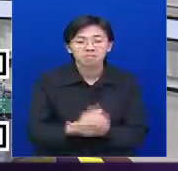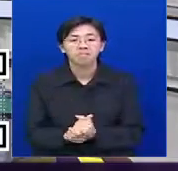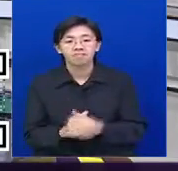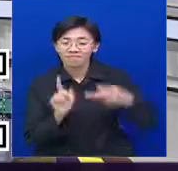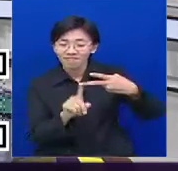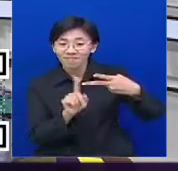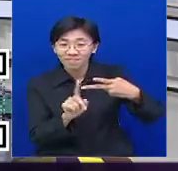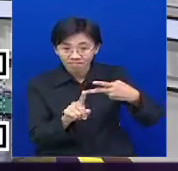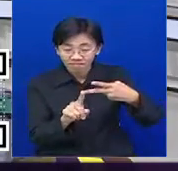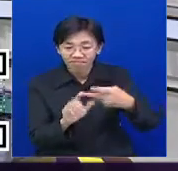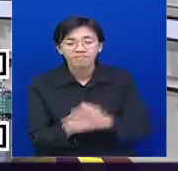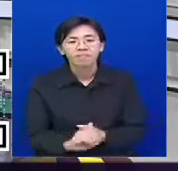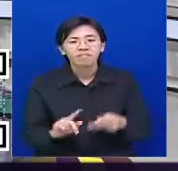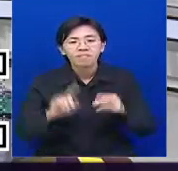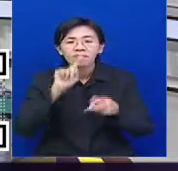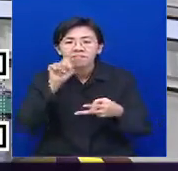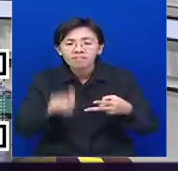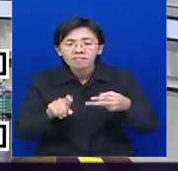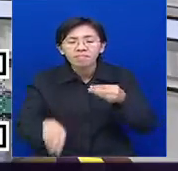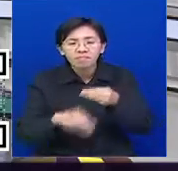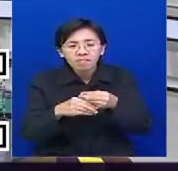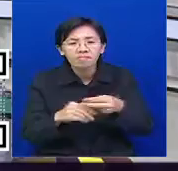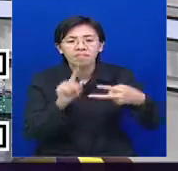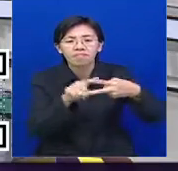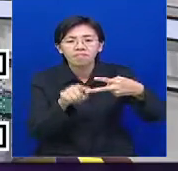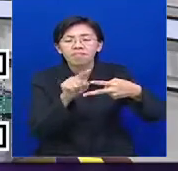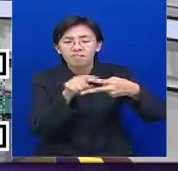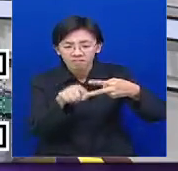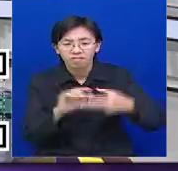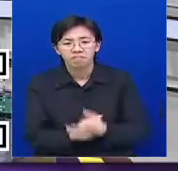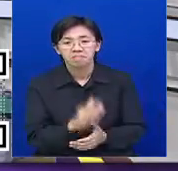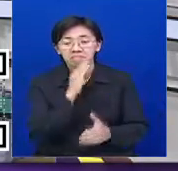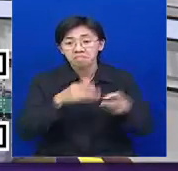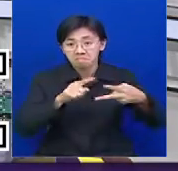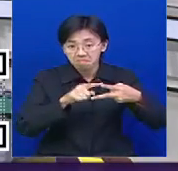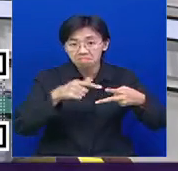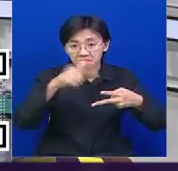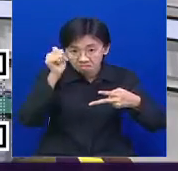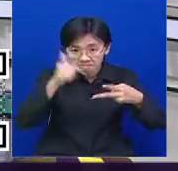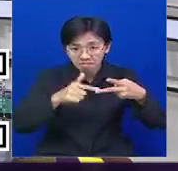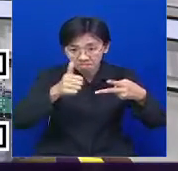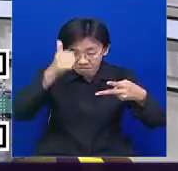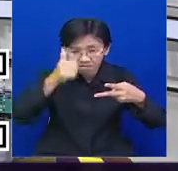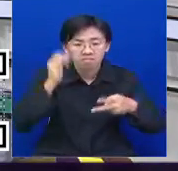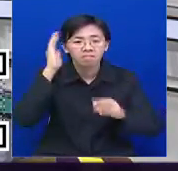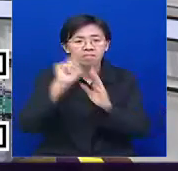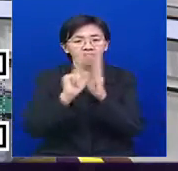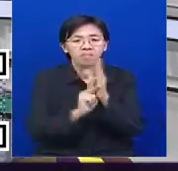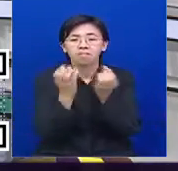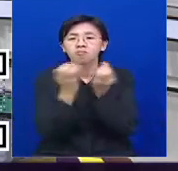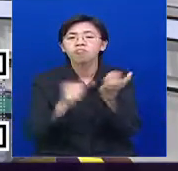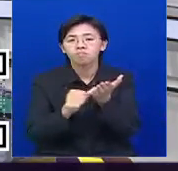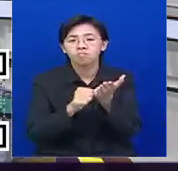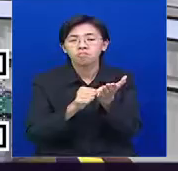วก็คำถามเพิ่มเติมหรือว่าที่เราเคยได้ยินกันคำถามพ่วงท้ายนี่แหละนะคะคือถ้าเกิดว่าผ่านขึ้นมาแล้วเนี่ยอาจจะต้องไปแก้ไขในเรื่องของ